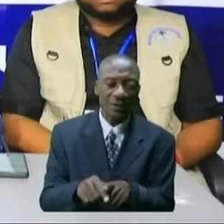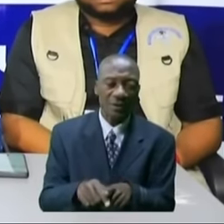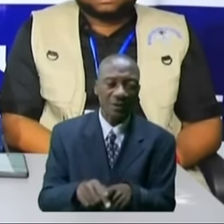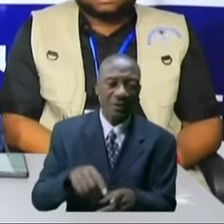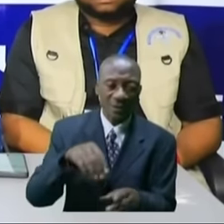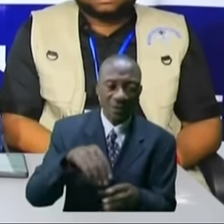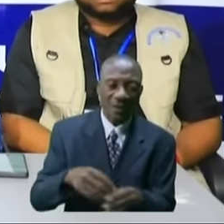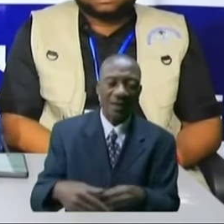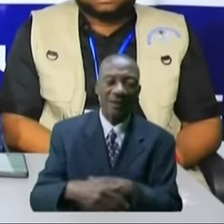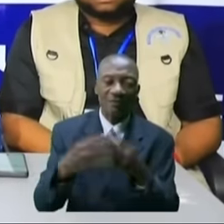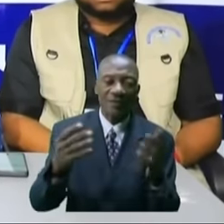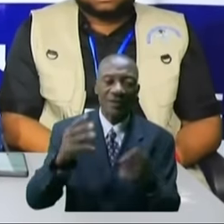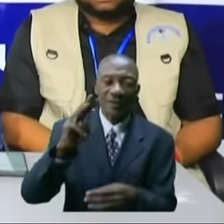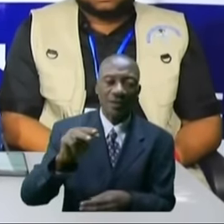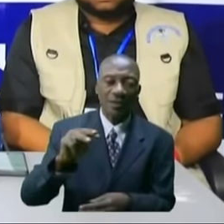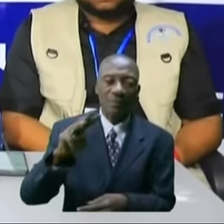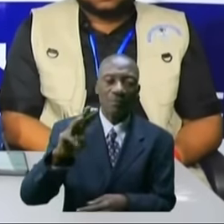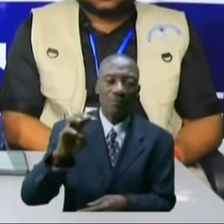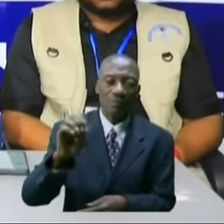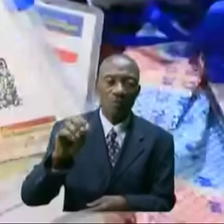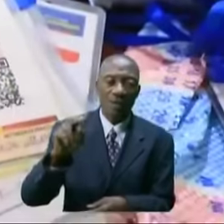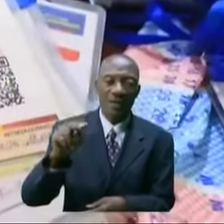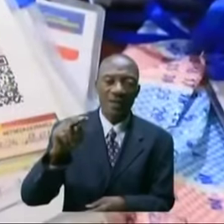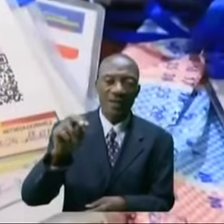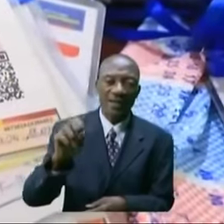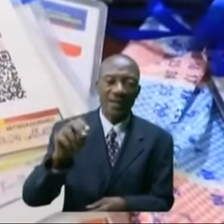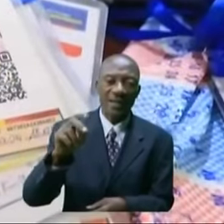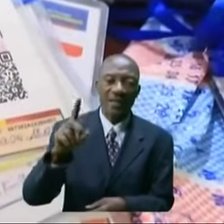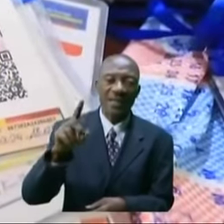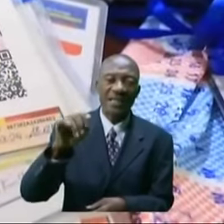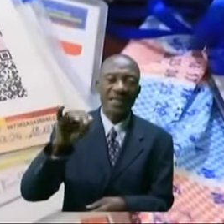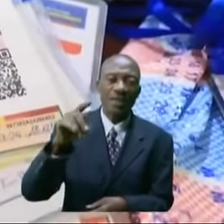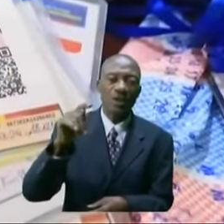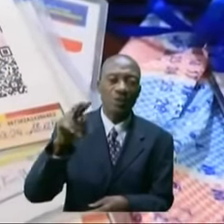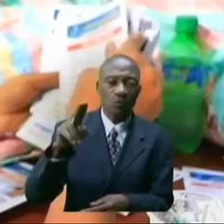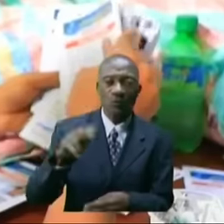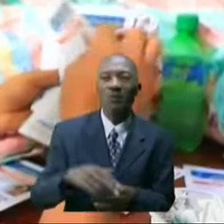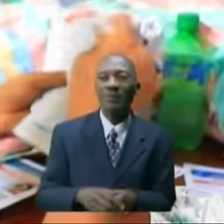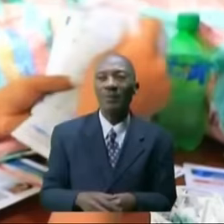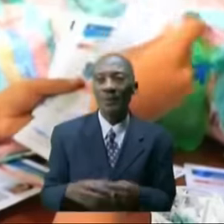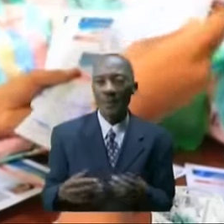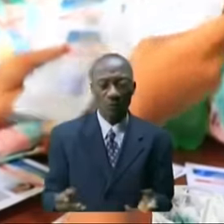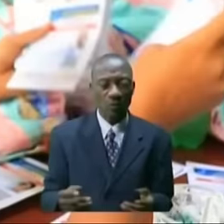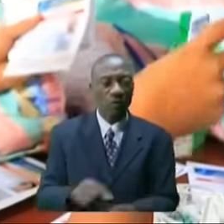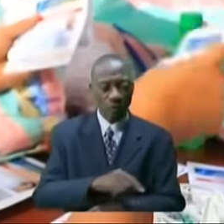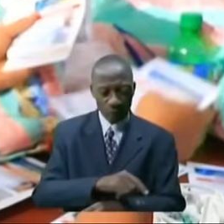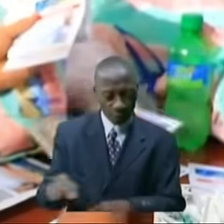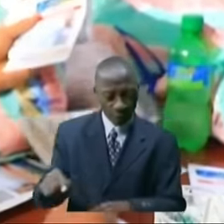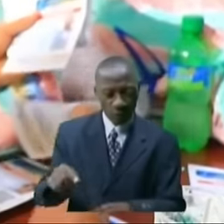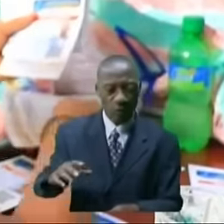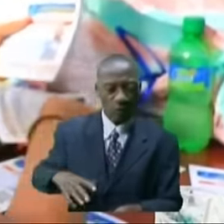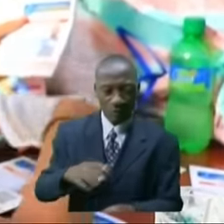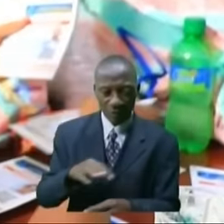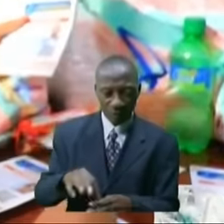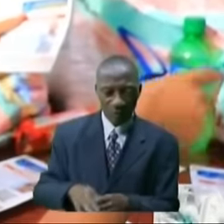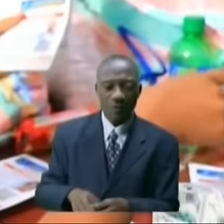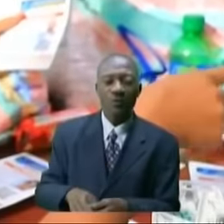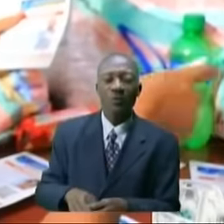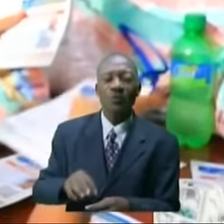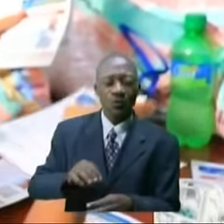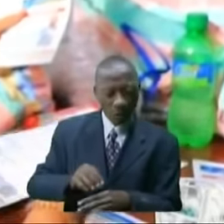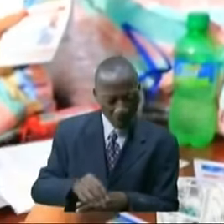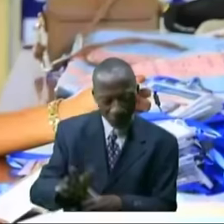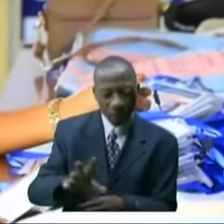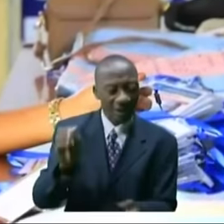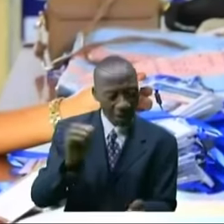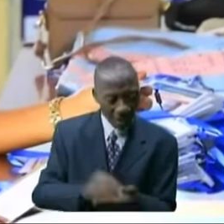de Mweneditu. Pour permettre à la CENI de redynamiser davantage ses services, notamment aux échéances électorales